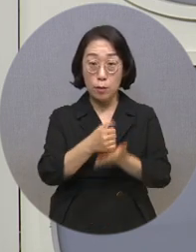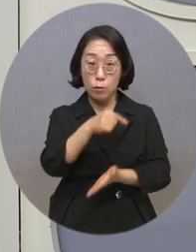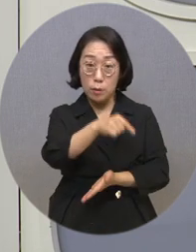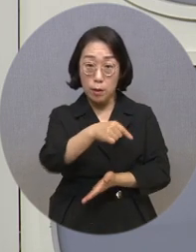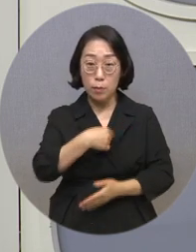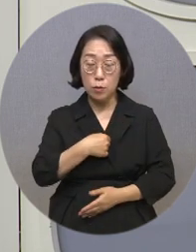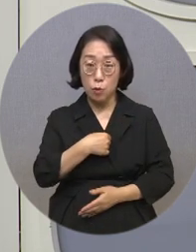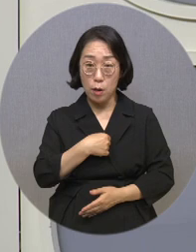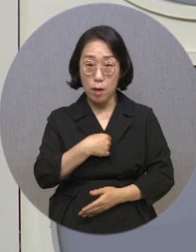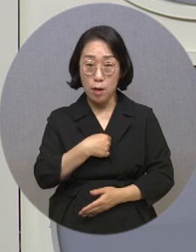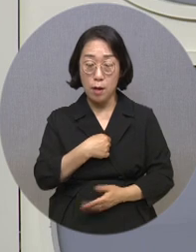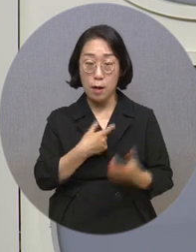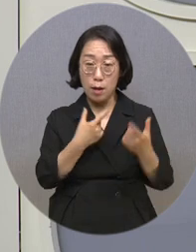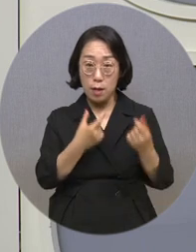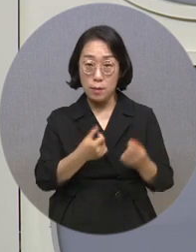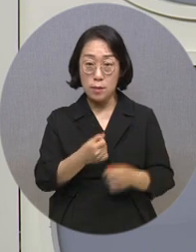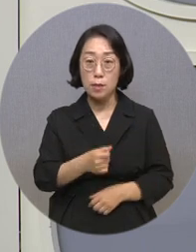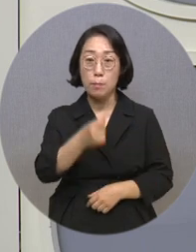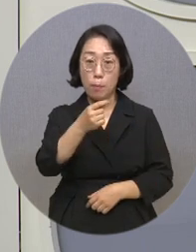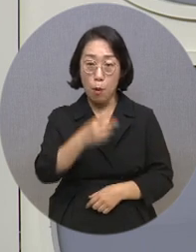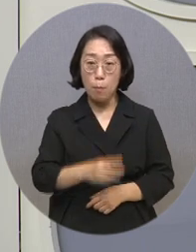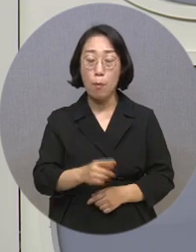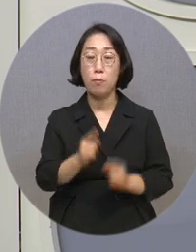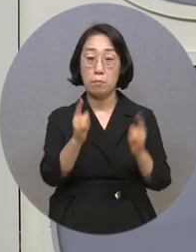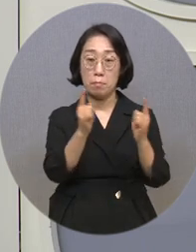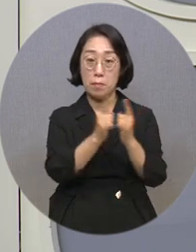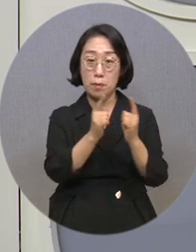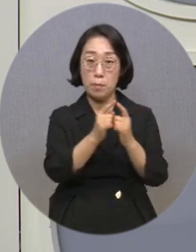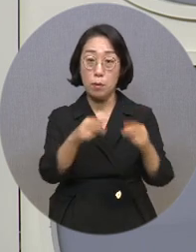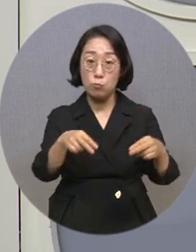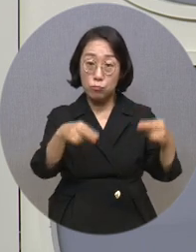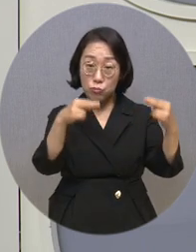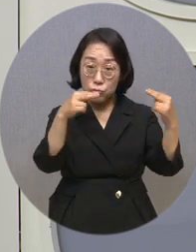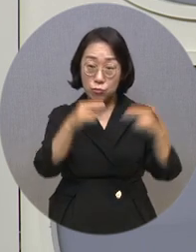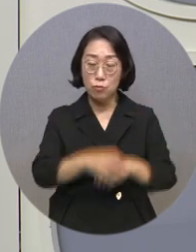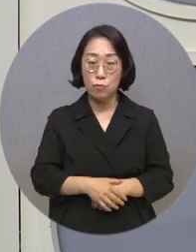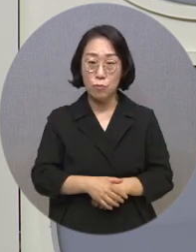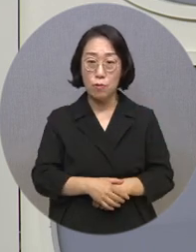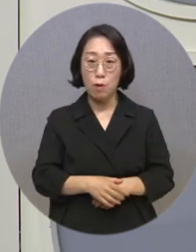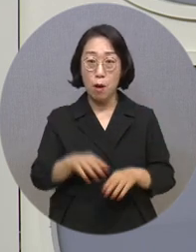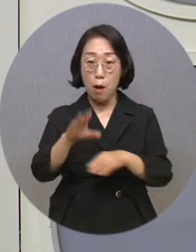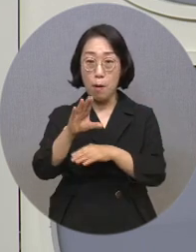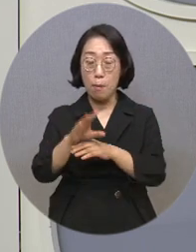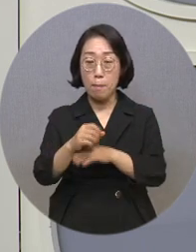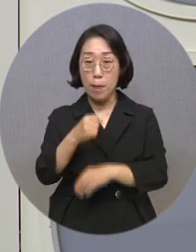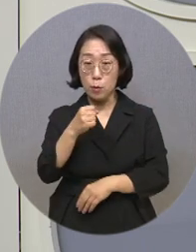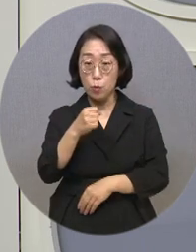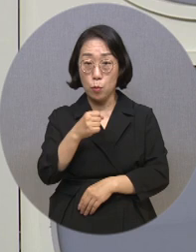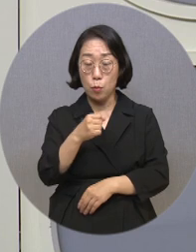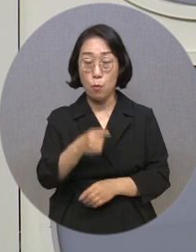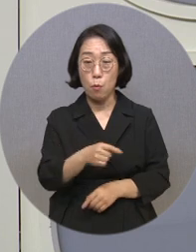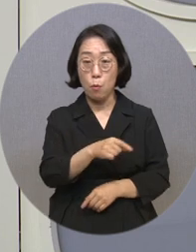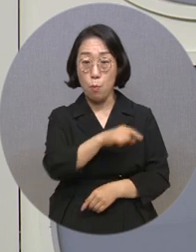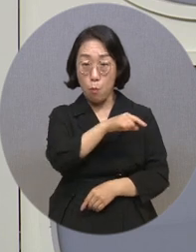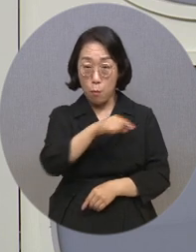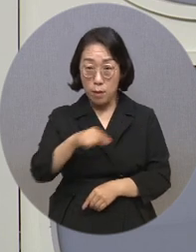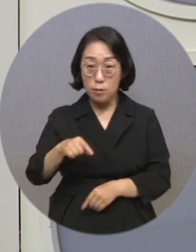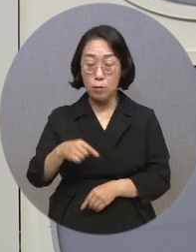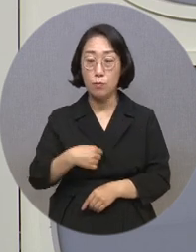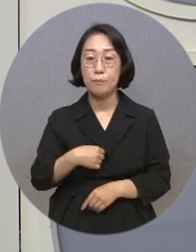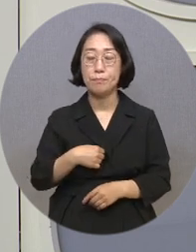저하고 방송을 하게 됐어요. 그런데 이제 한 서너 번 출연할 때마다 저하고 방송을